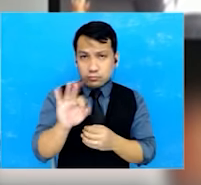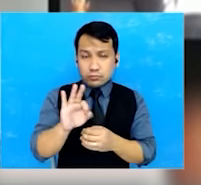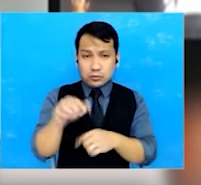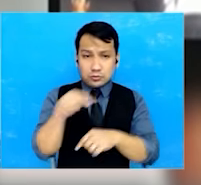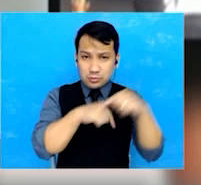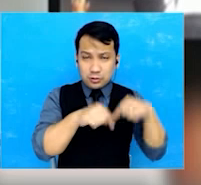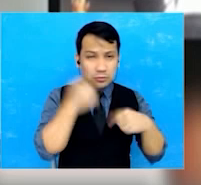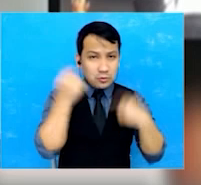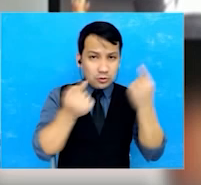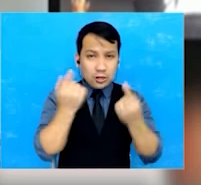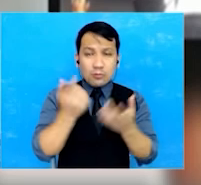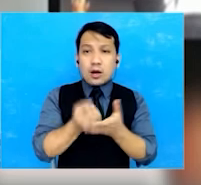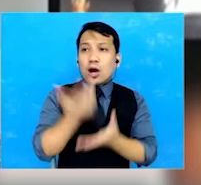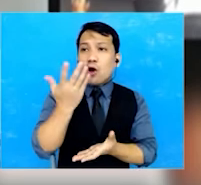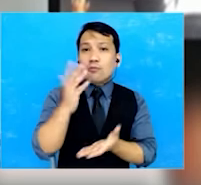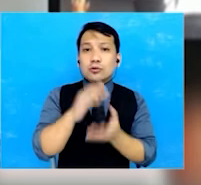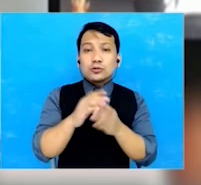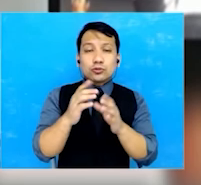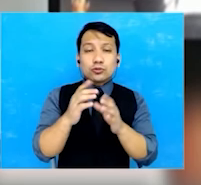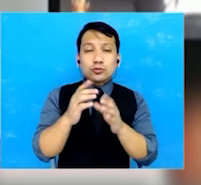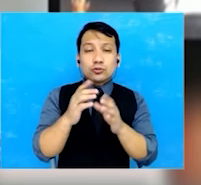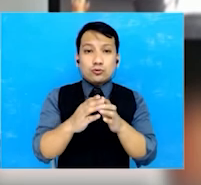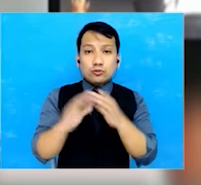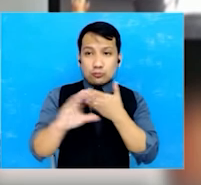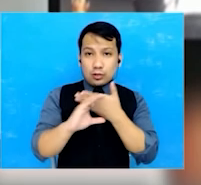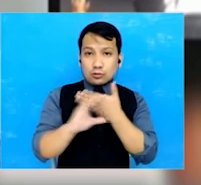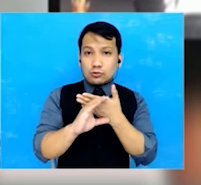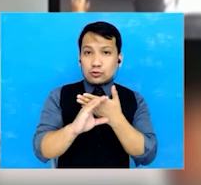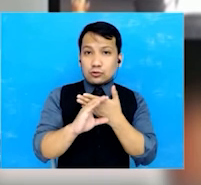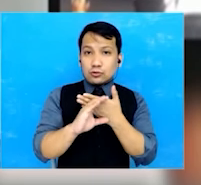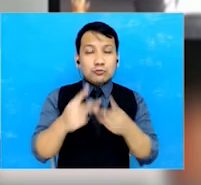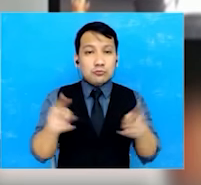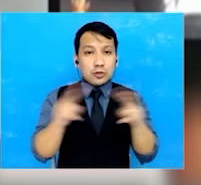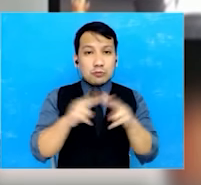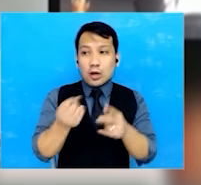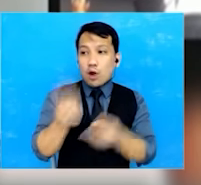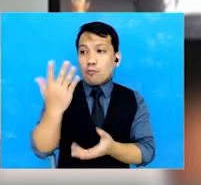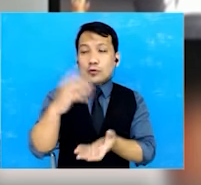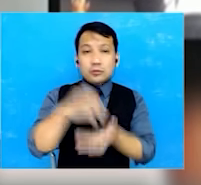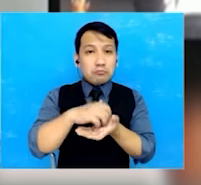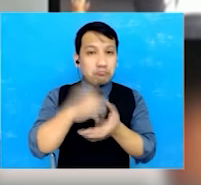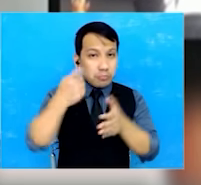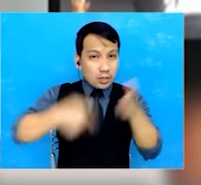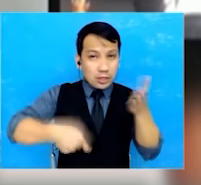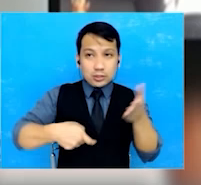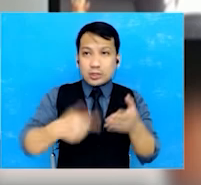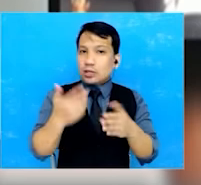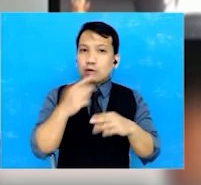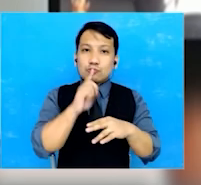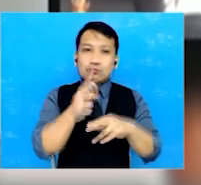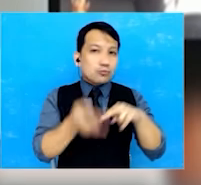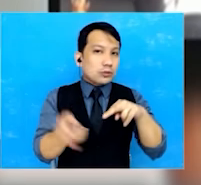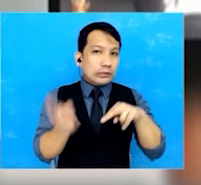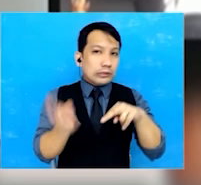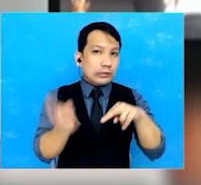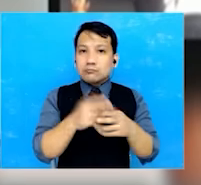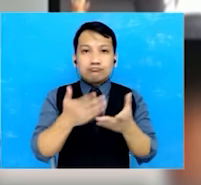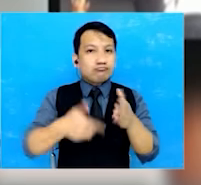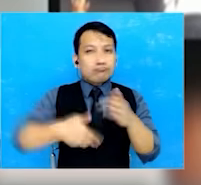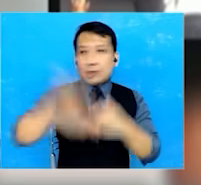the amount of bids that we lost, the contract value is close to approximately 14.48 billion. Of